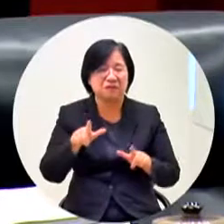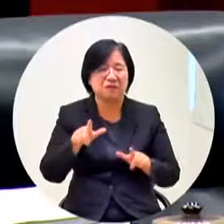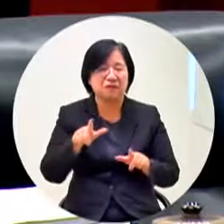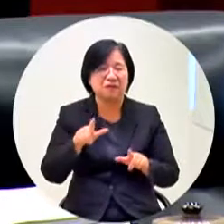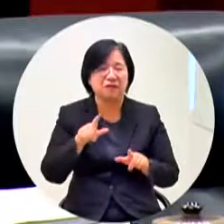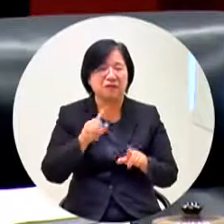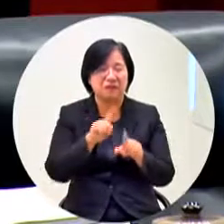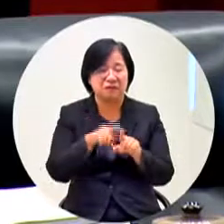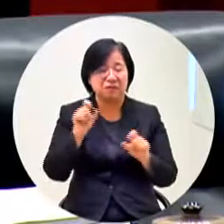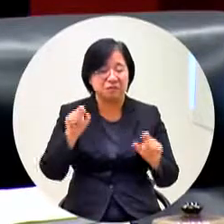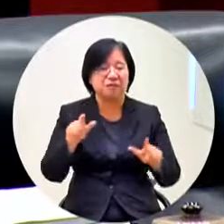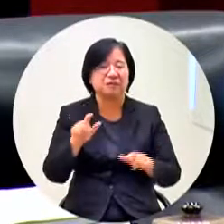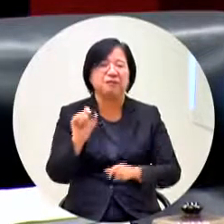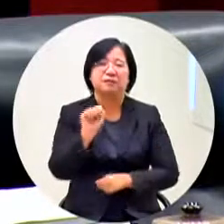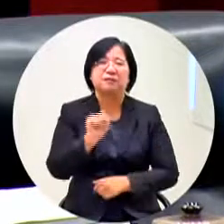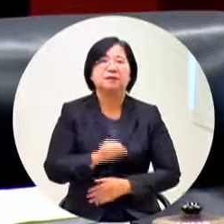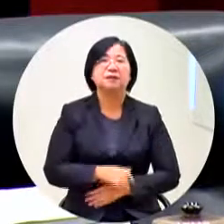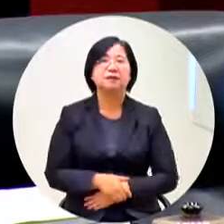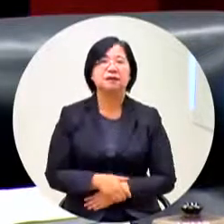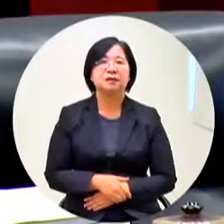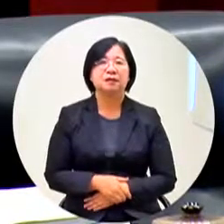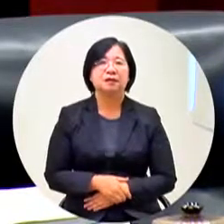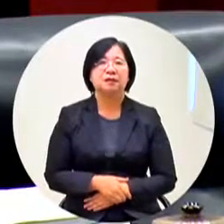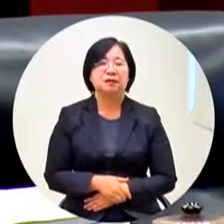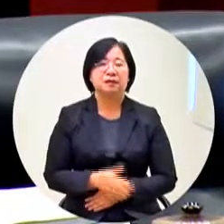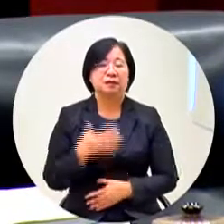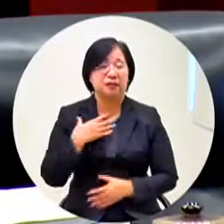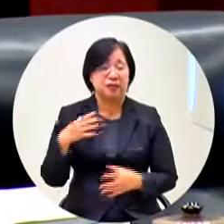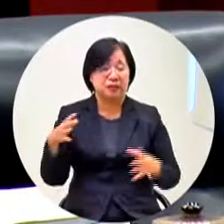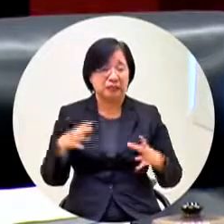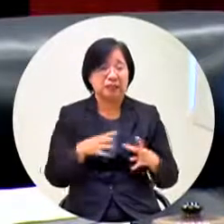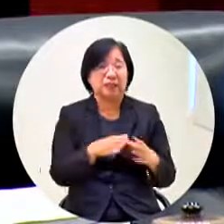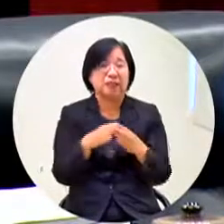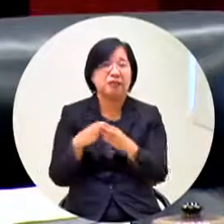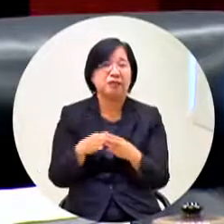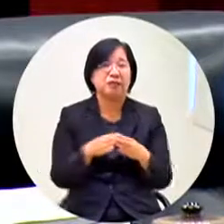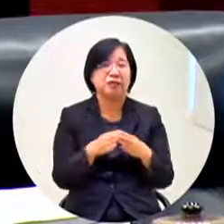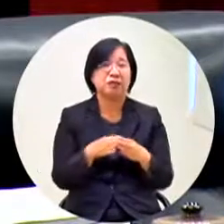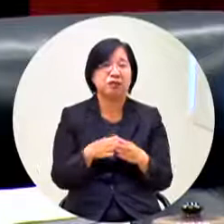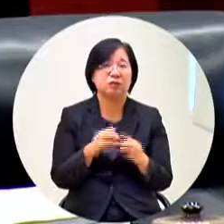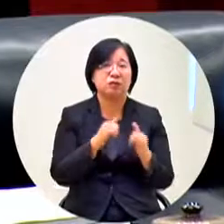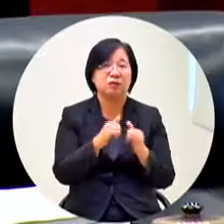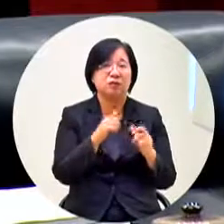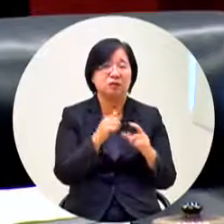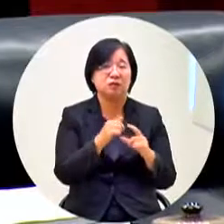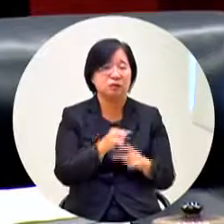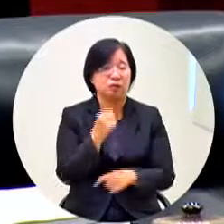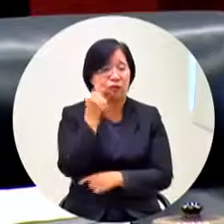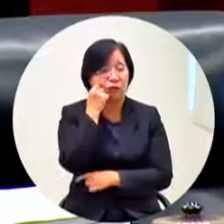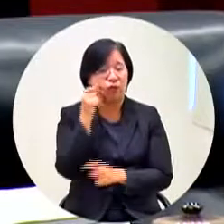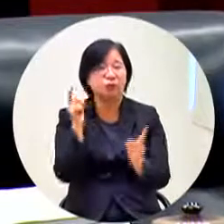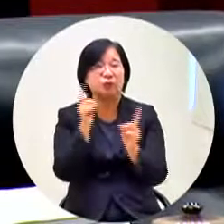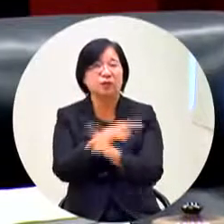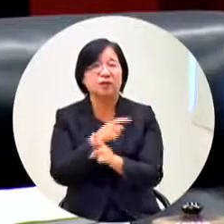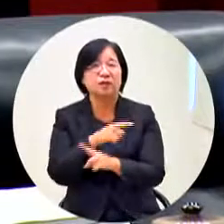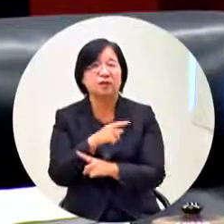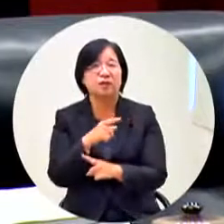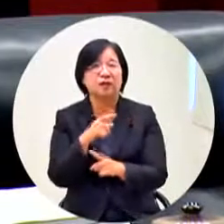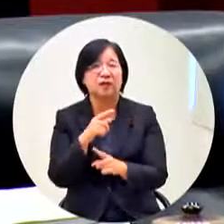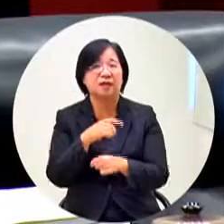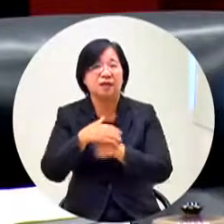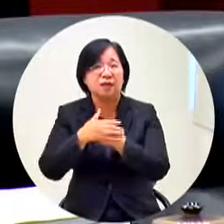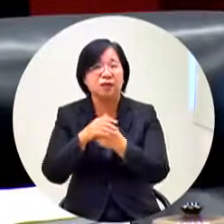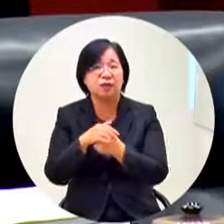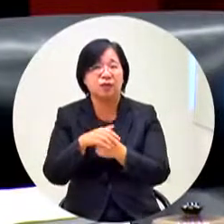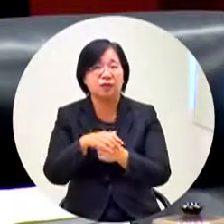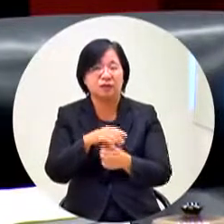来，我先就这个合群社区的以住代户的办理状况，我想这个都是旧议题啊，只是很可惜当